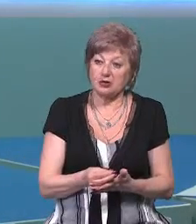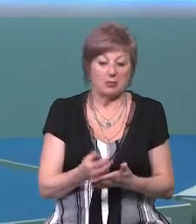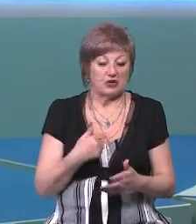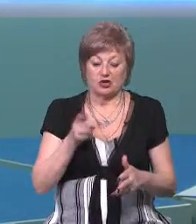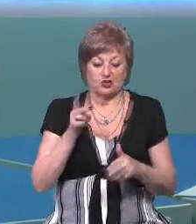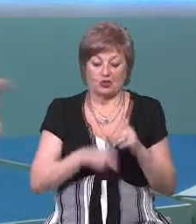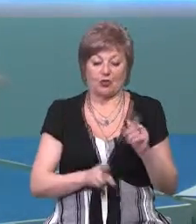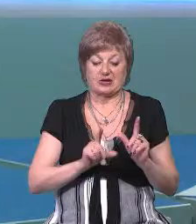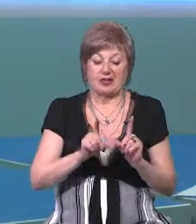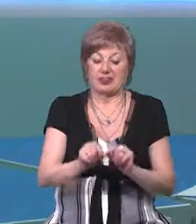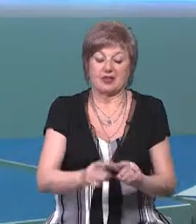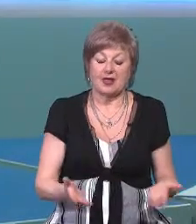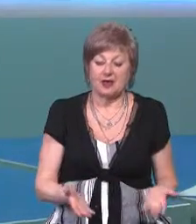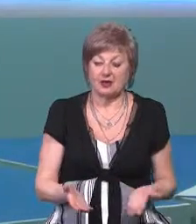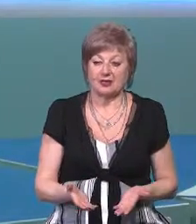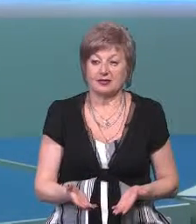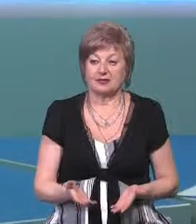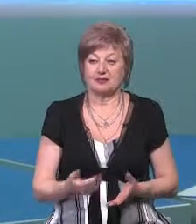поїздку.